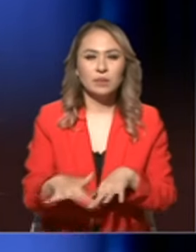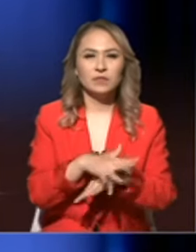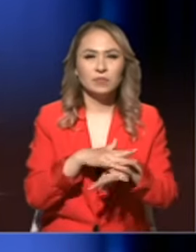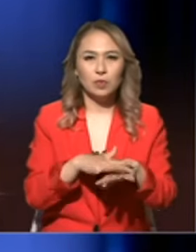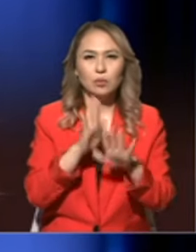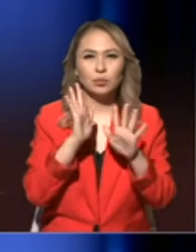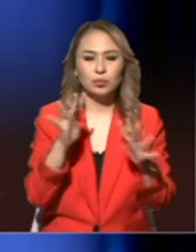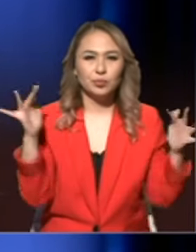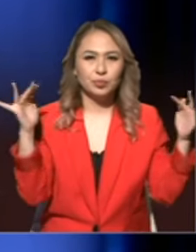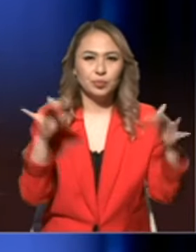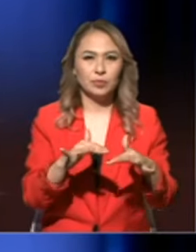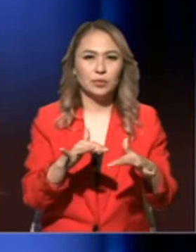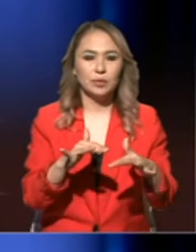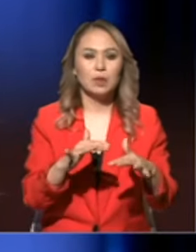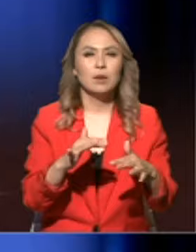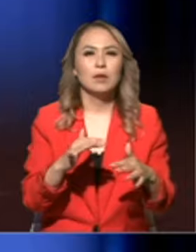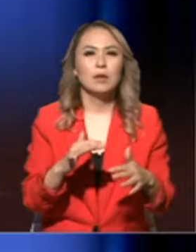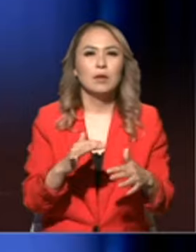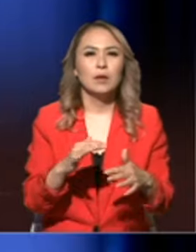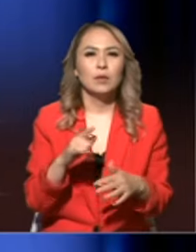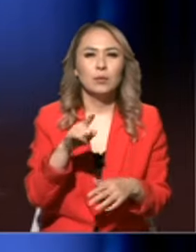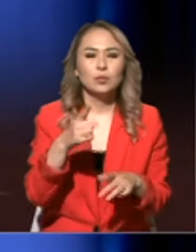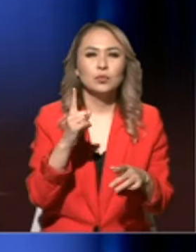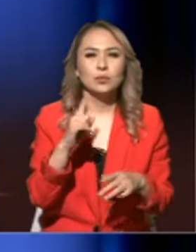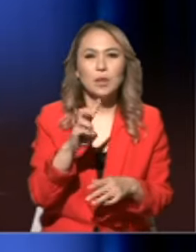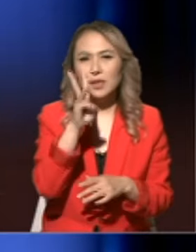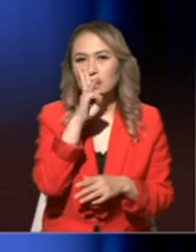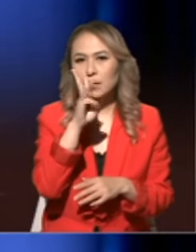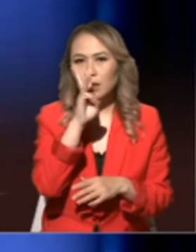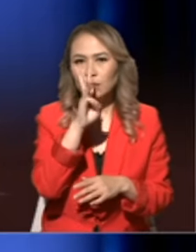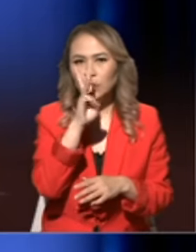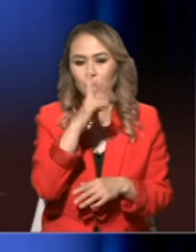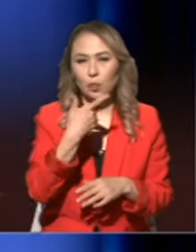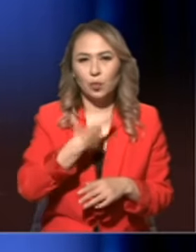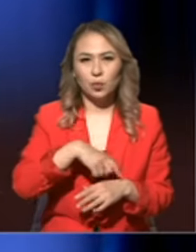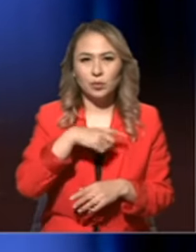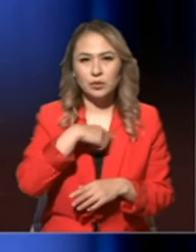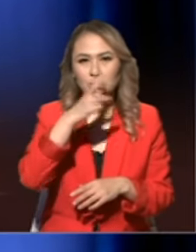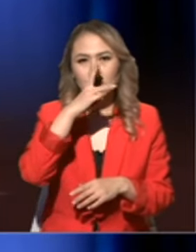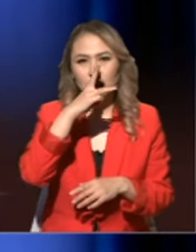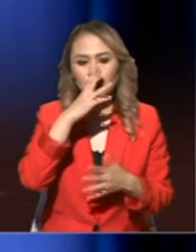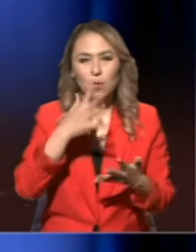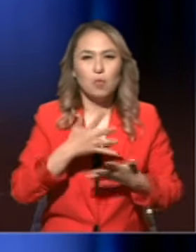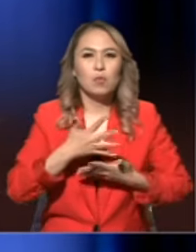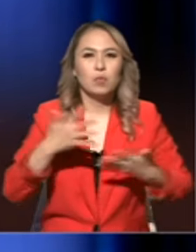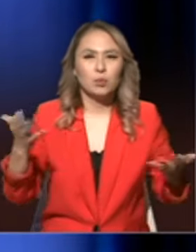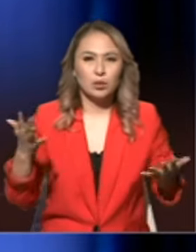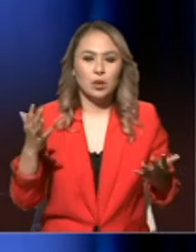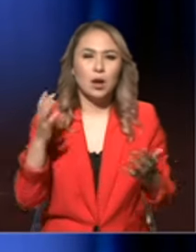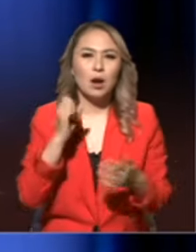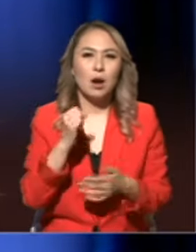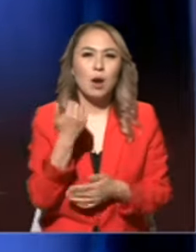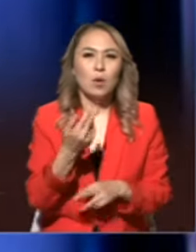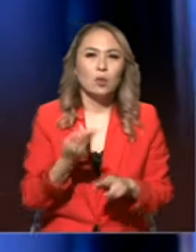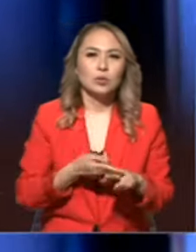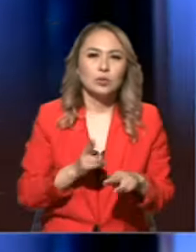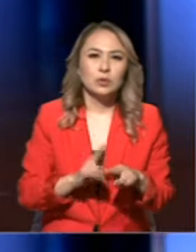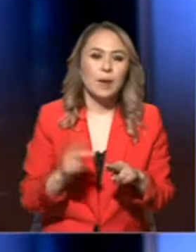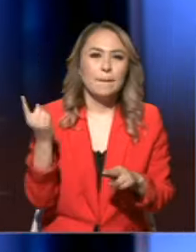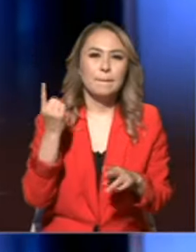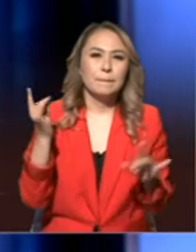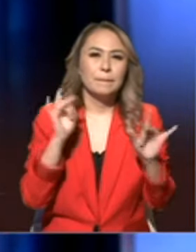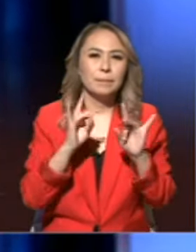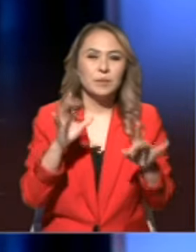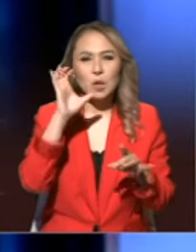тартылады. Байда, біз көшірмесек те. Өйткені ол жақтың жалақысы өзінің жалақысынан көрі көбірек. Ол үшін біріншіден айтайын дегенім,